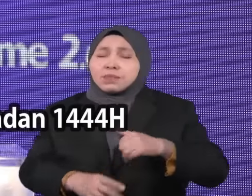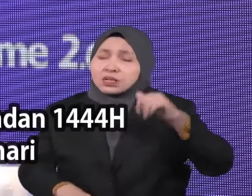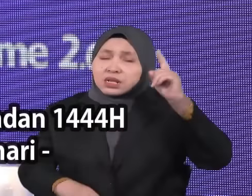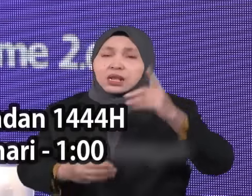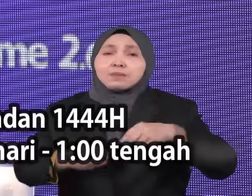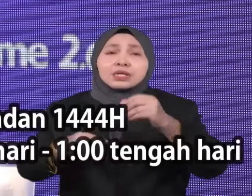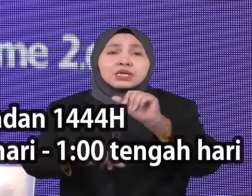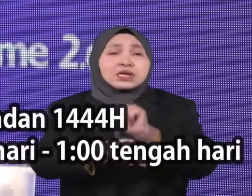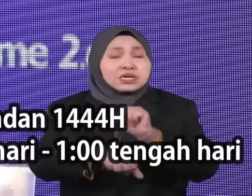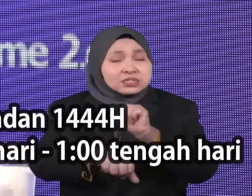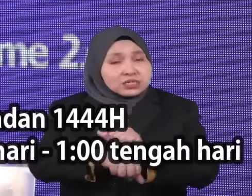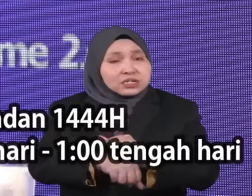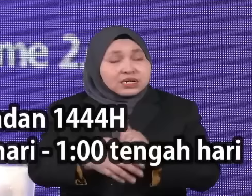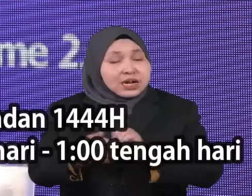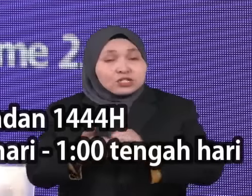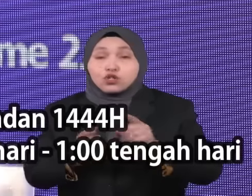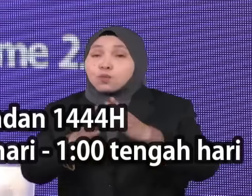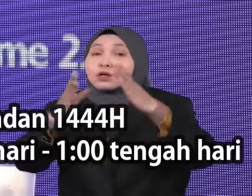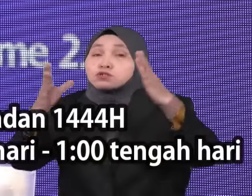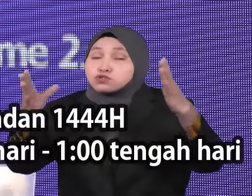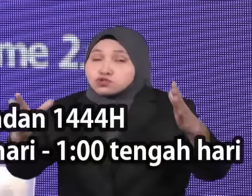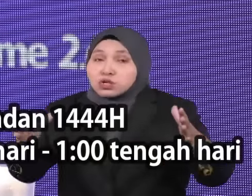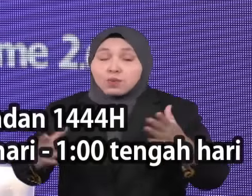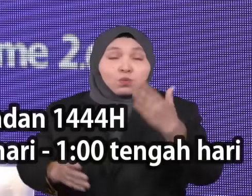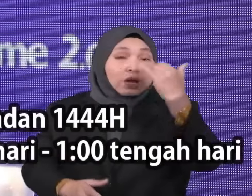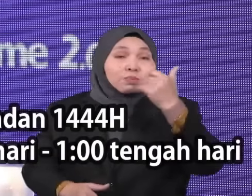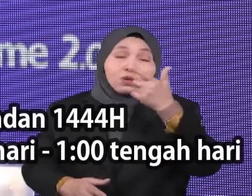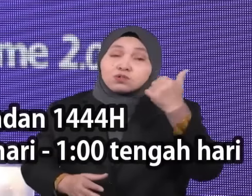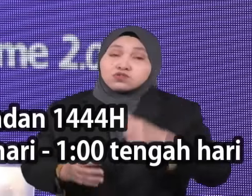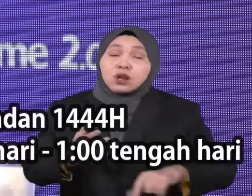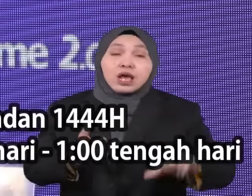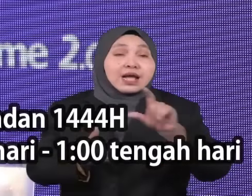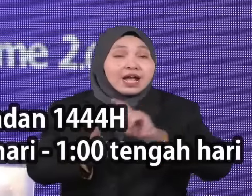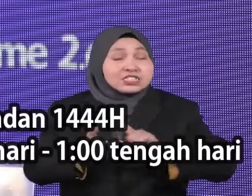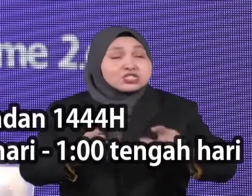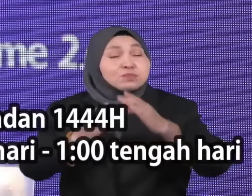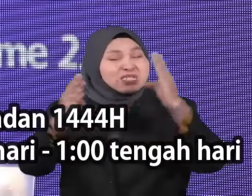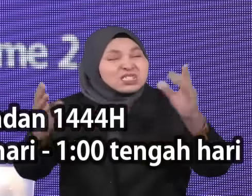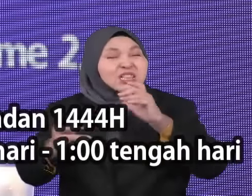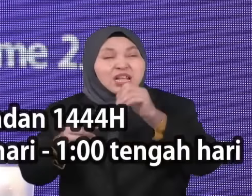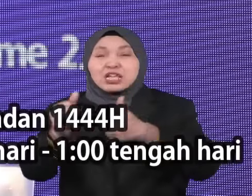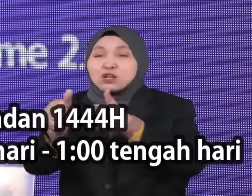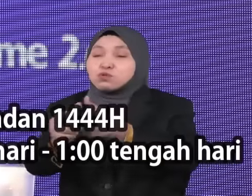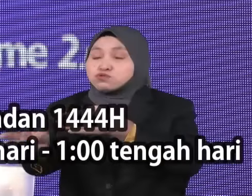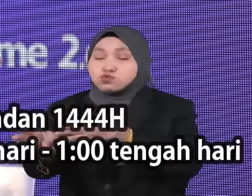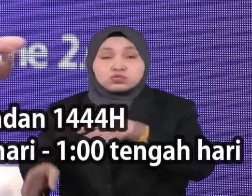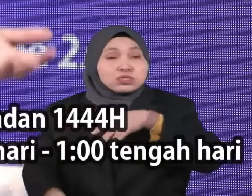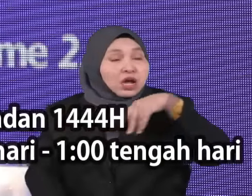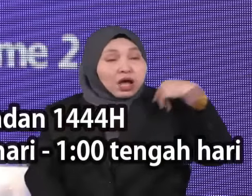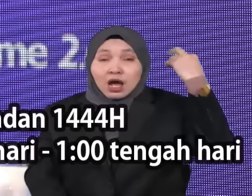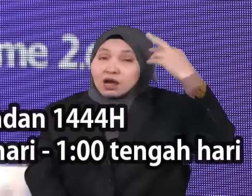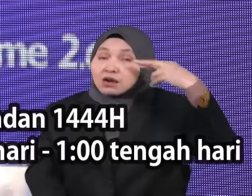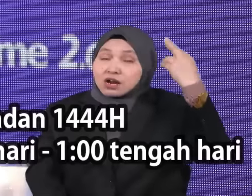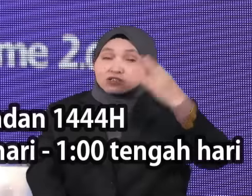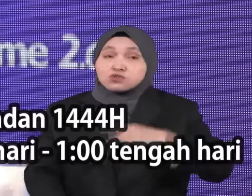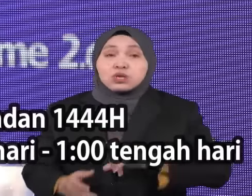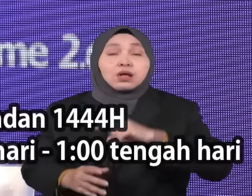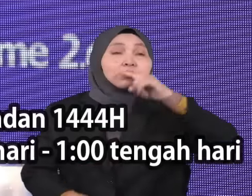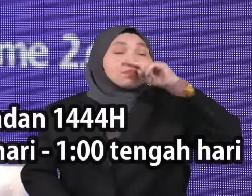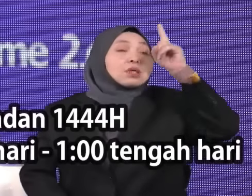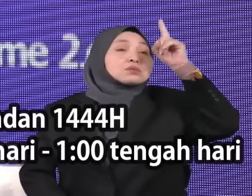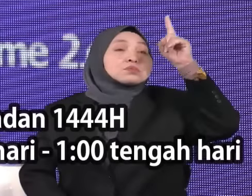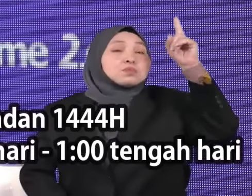bagi kerja gaji besar. Betul. Pasal apa? Pasal kalau gaji besar tidak mengikut sunnah Rasul, nanti dia sombong dengan